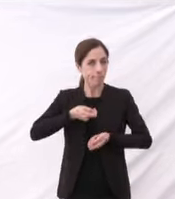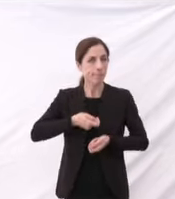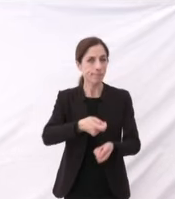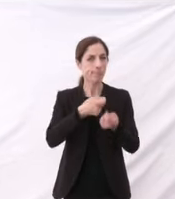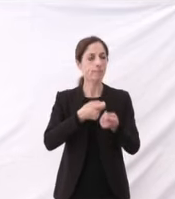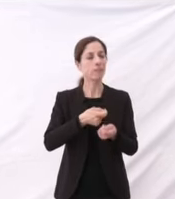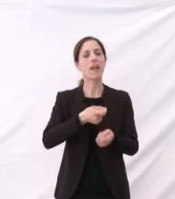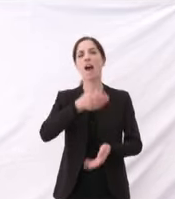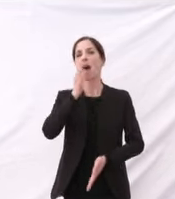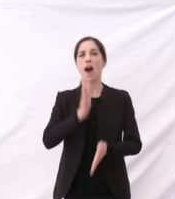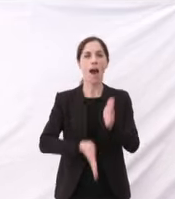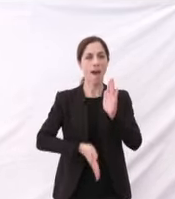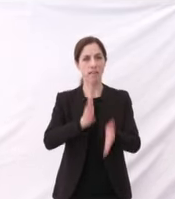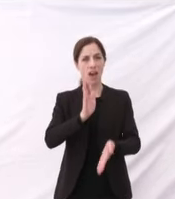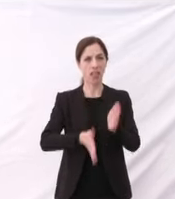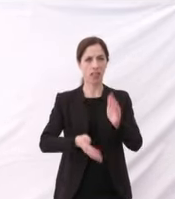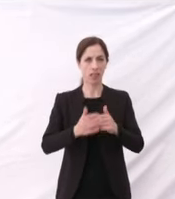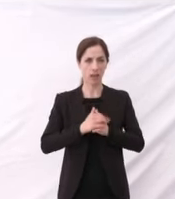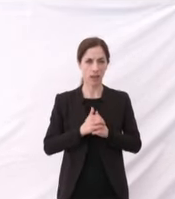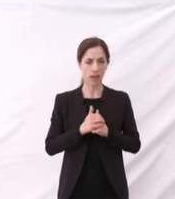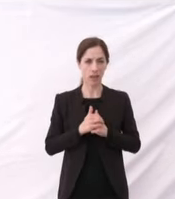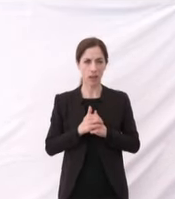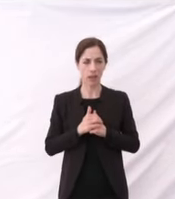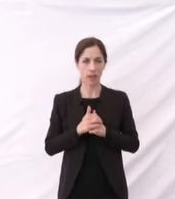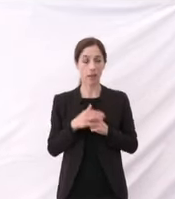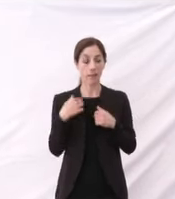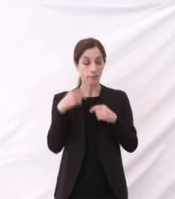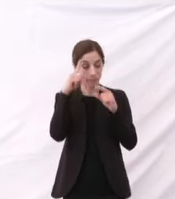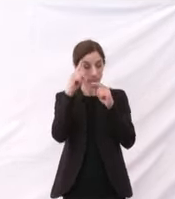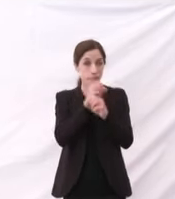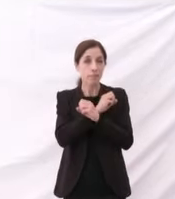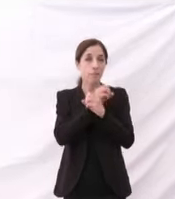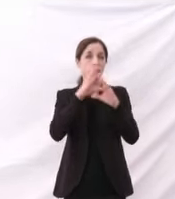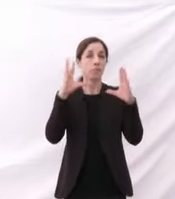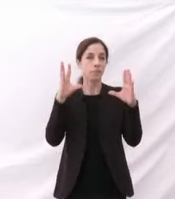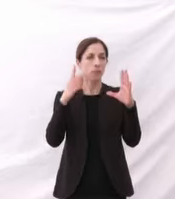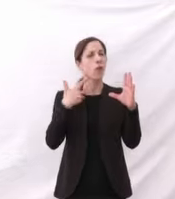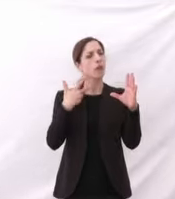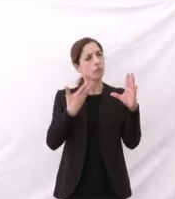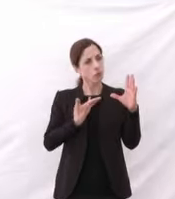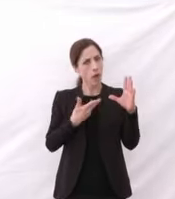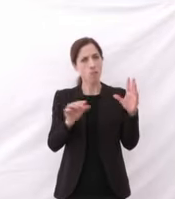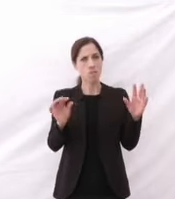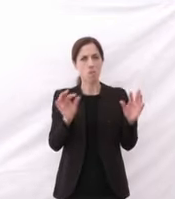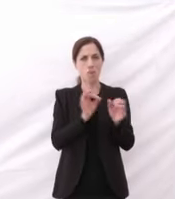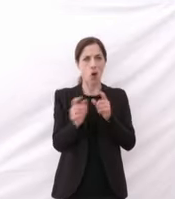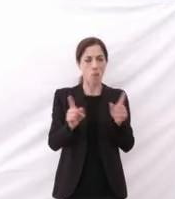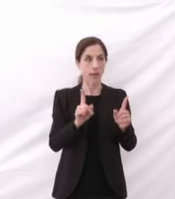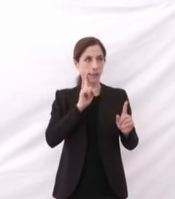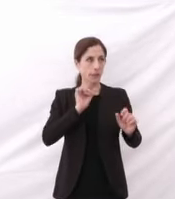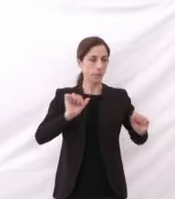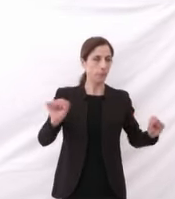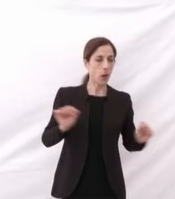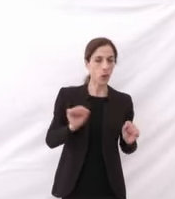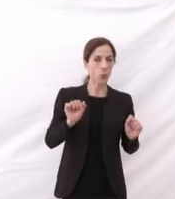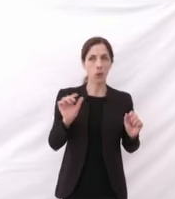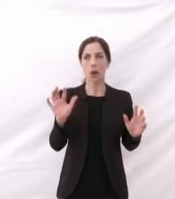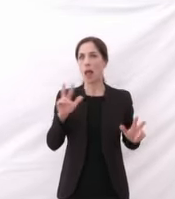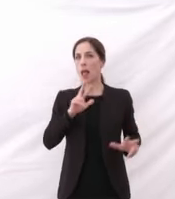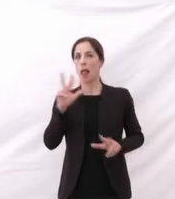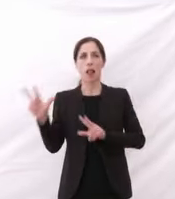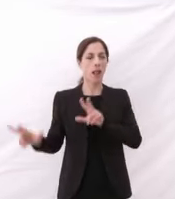avanti. Immagino che ci siano momenti di paura, di smarrimento.